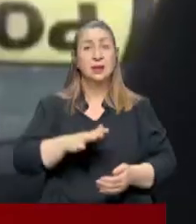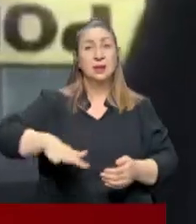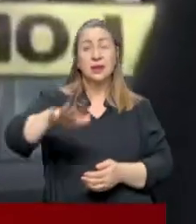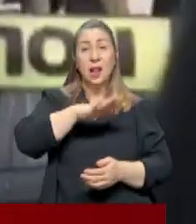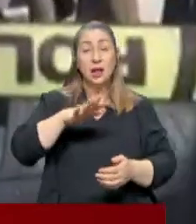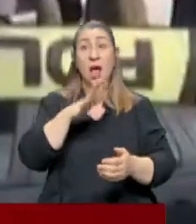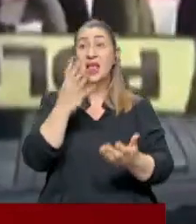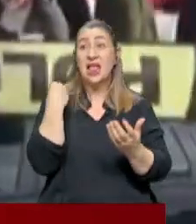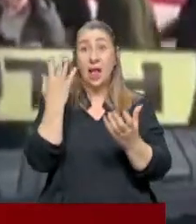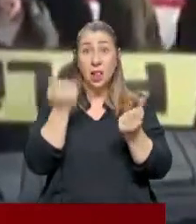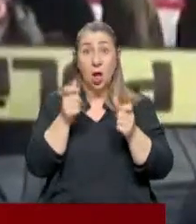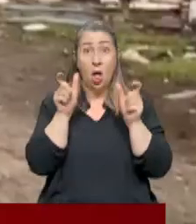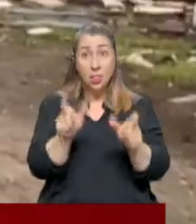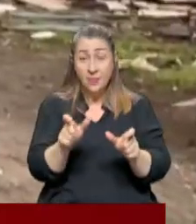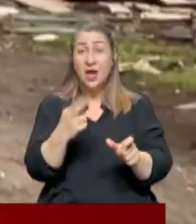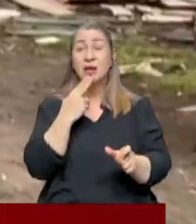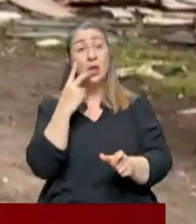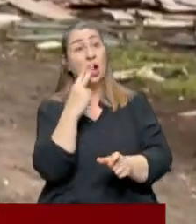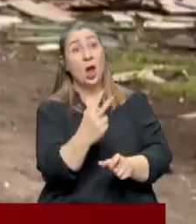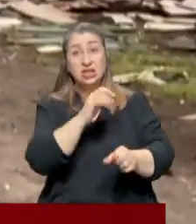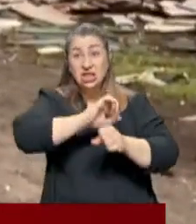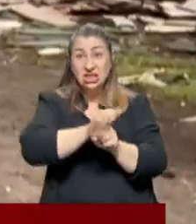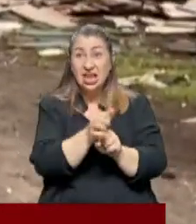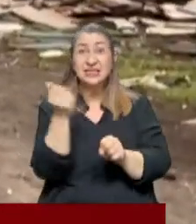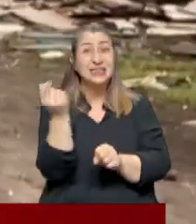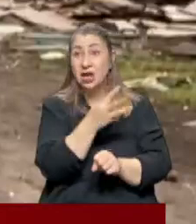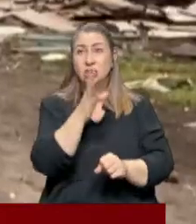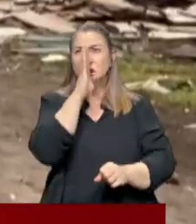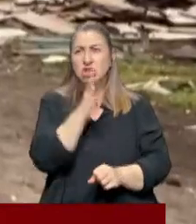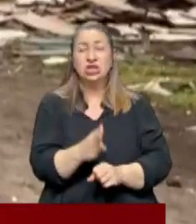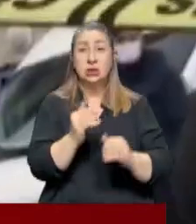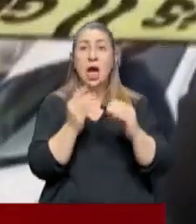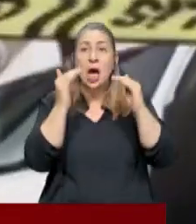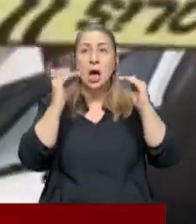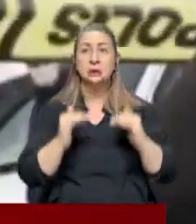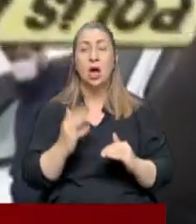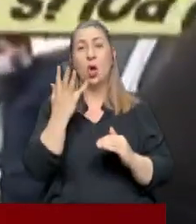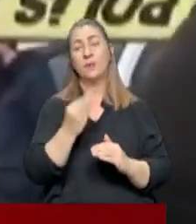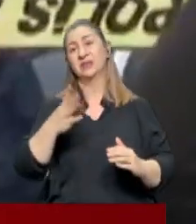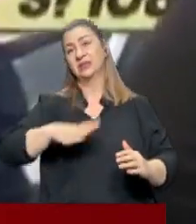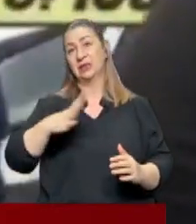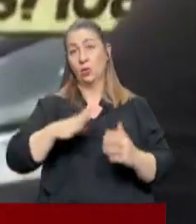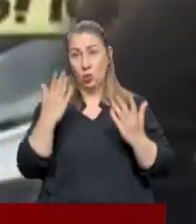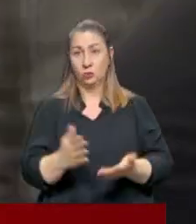Genelge ve alınan yeni önlemlerle kadına yönelik şiddet vakalarında ciddi oranda azalma olması hedefleniyor.